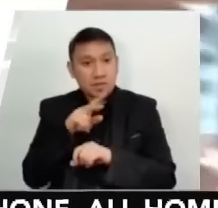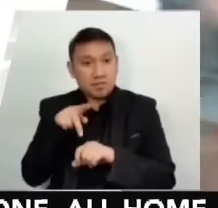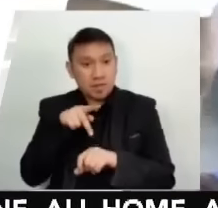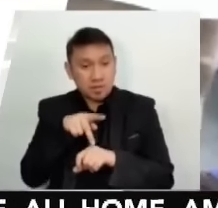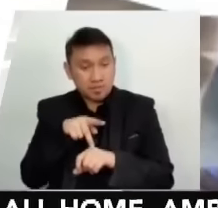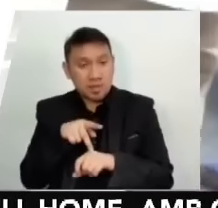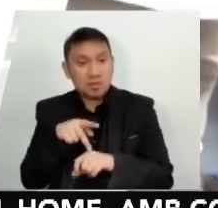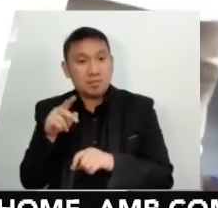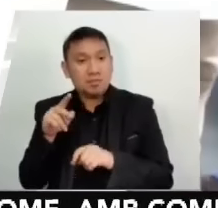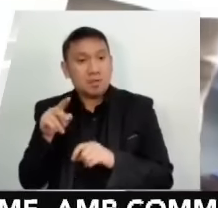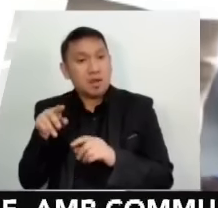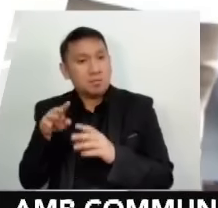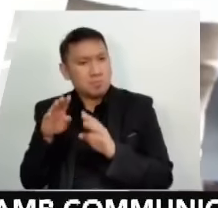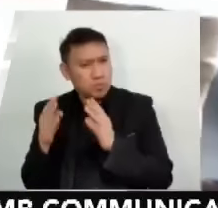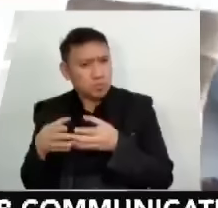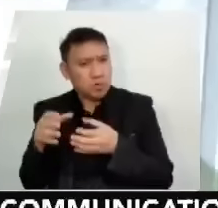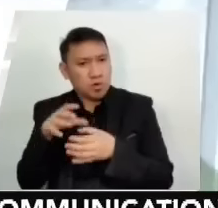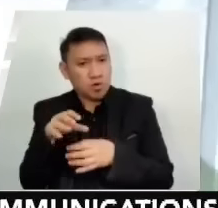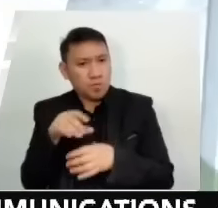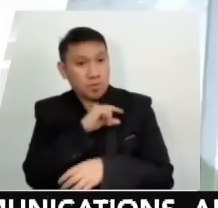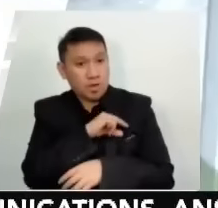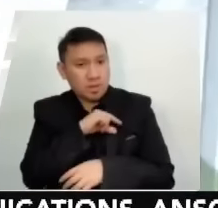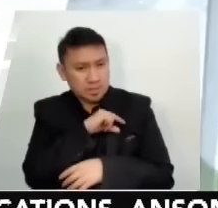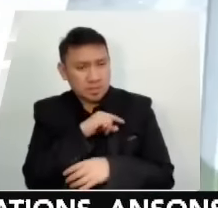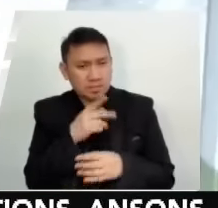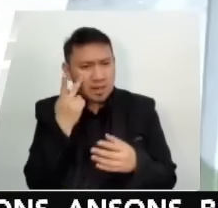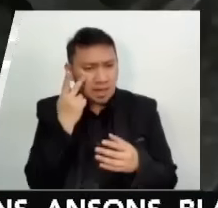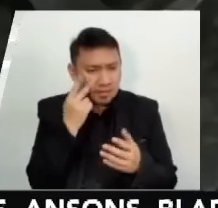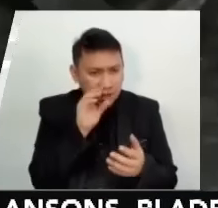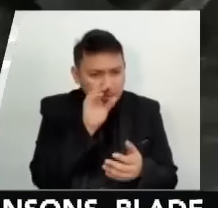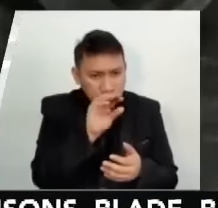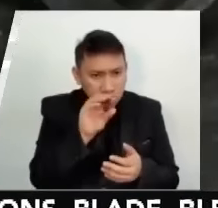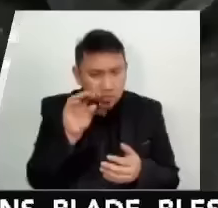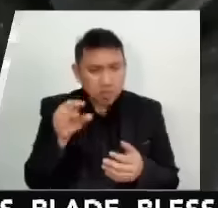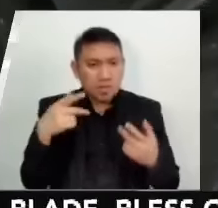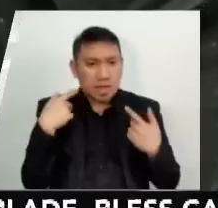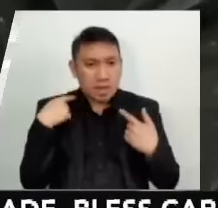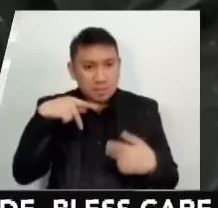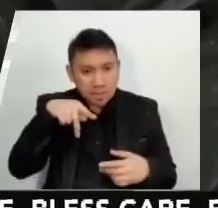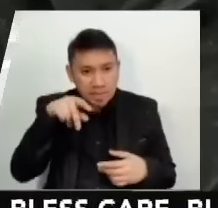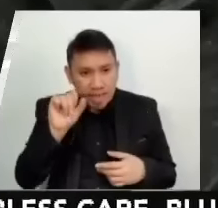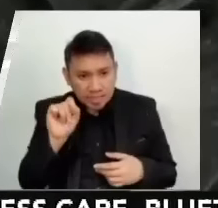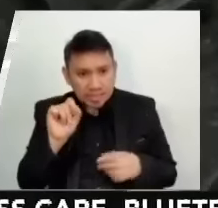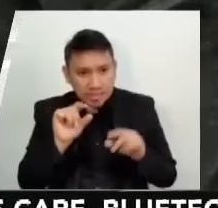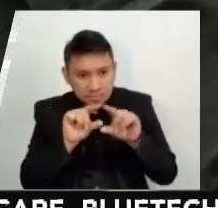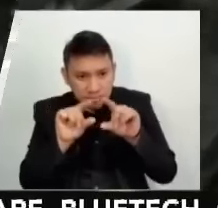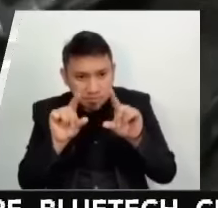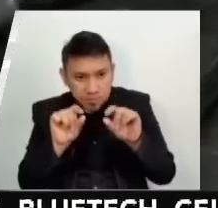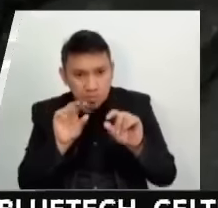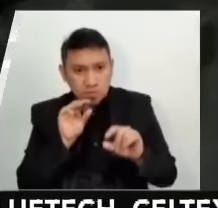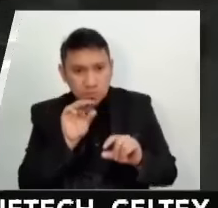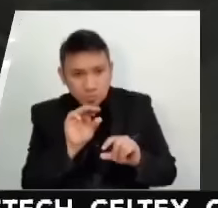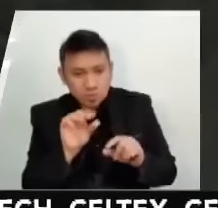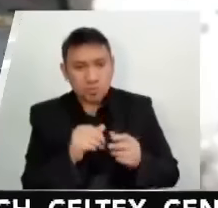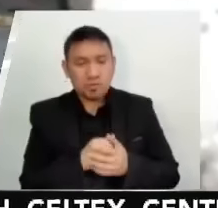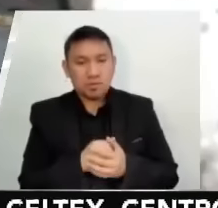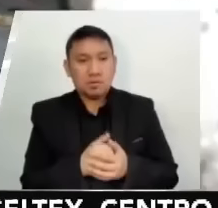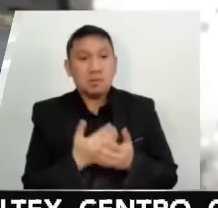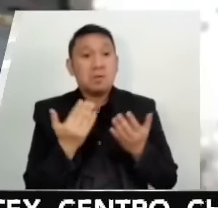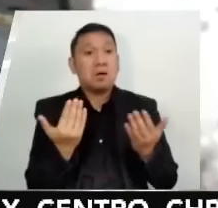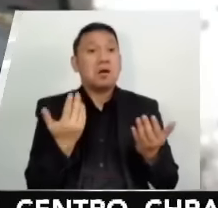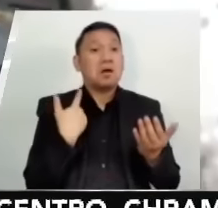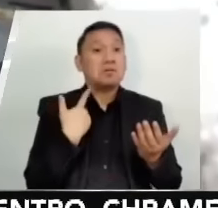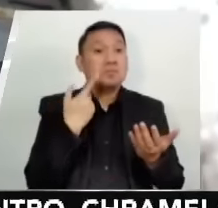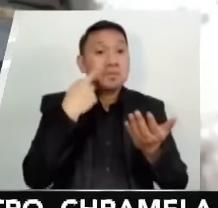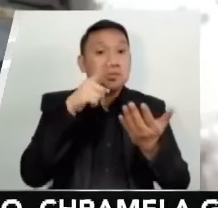manufactured ang hahanapin po natin ay yyung PS Mar niya ayon sa dti may monitoring daw sila nito sa mga tindahan kapag